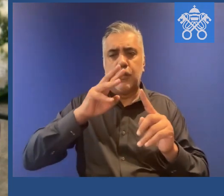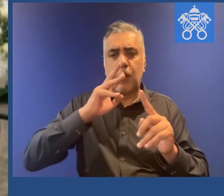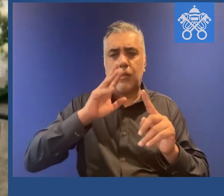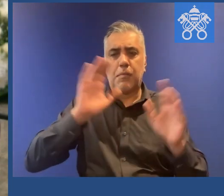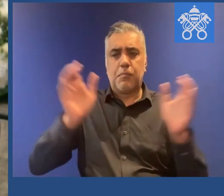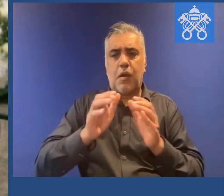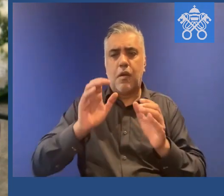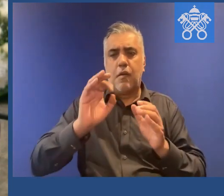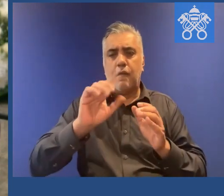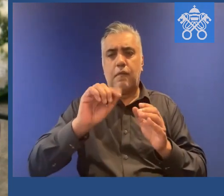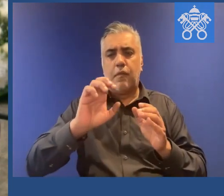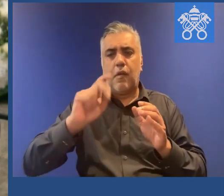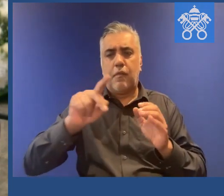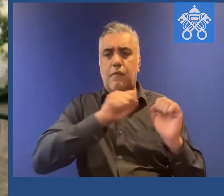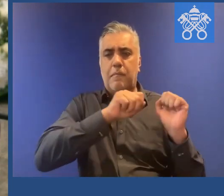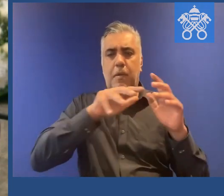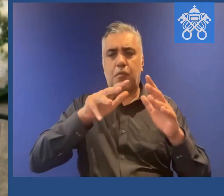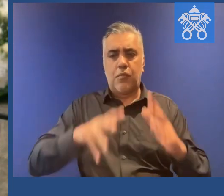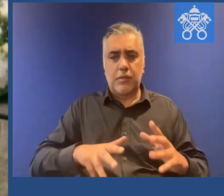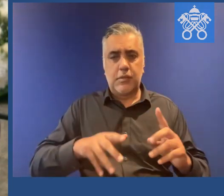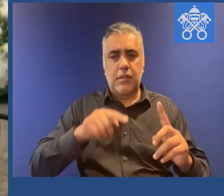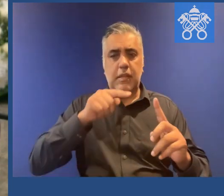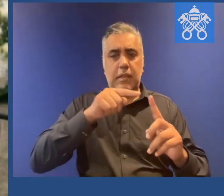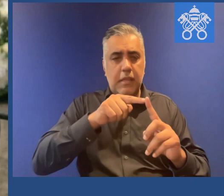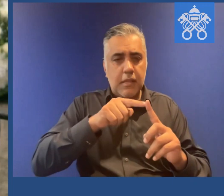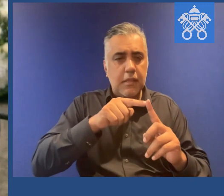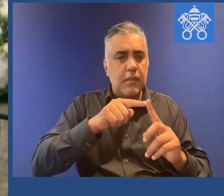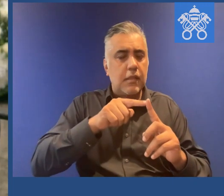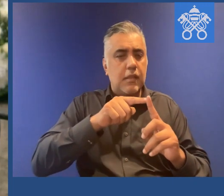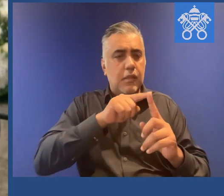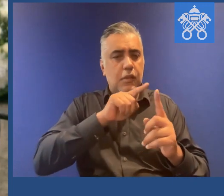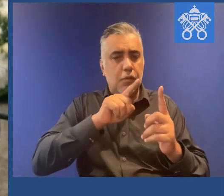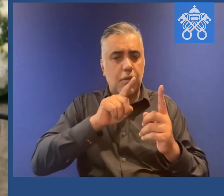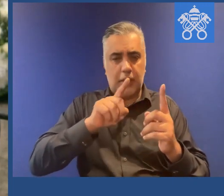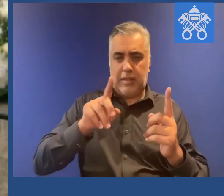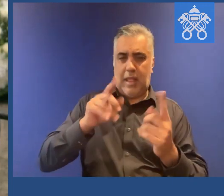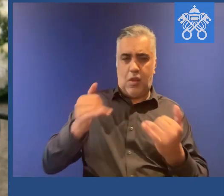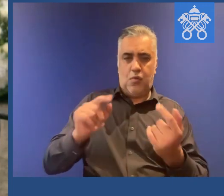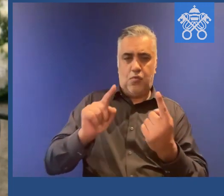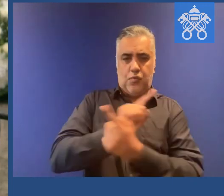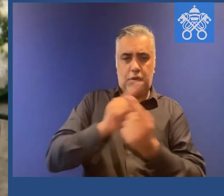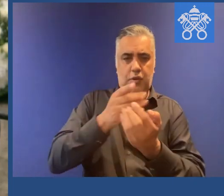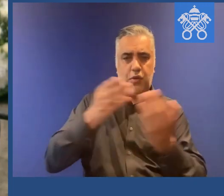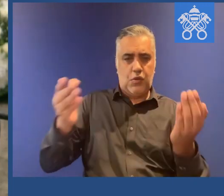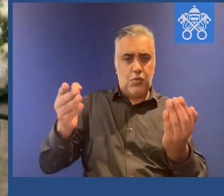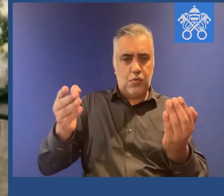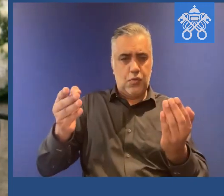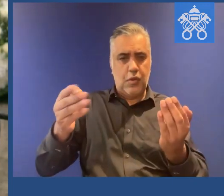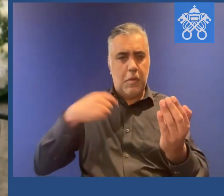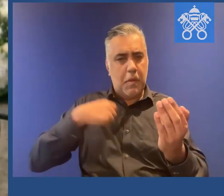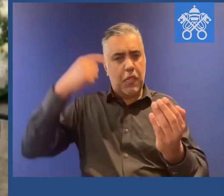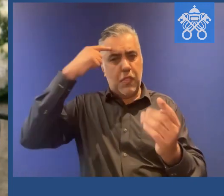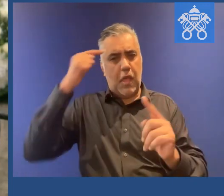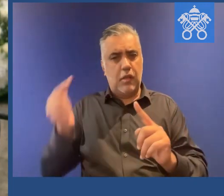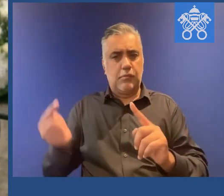piccolo gregge composto da migranti, salutando ciascuno di voi. Allora rivolgo anche